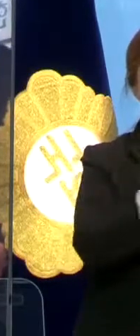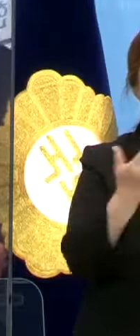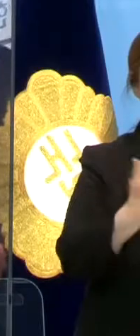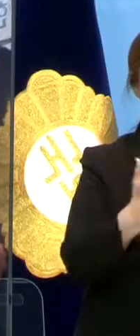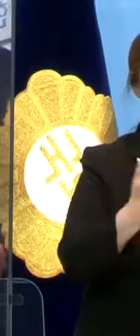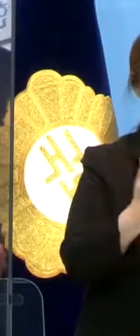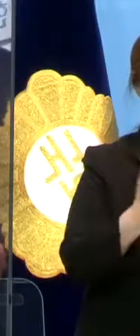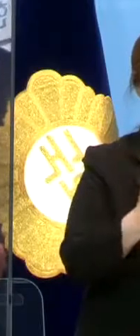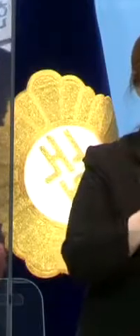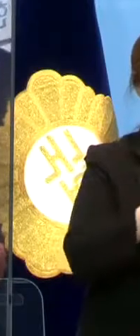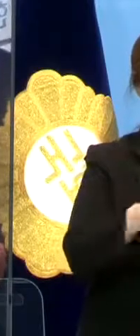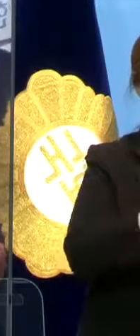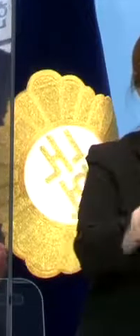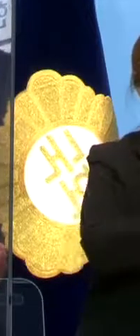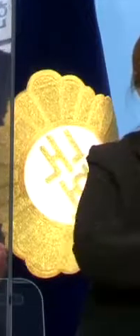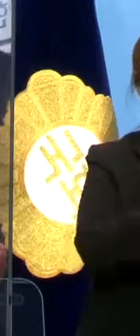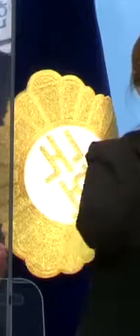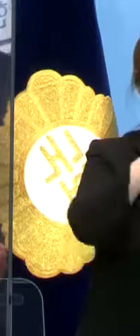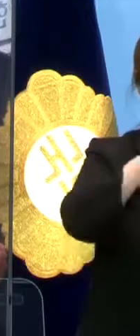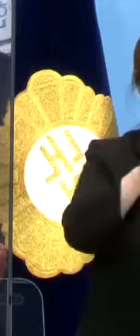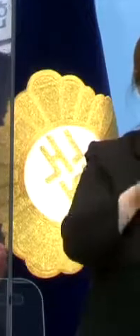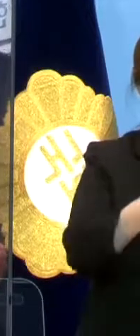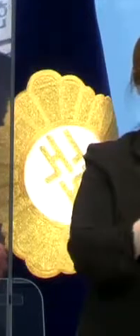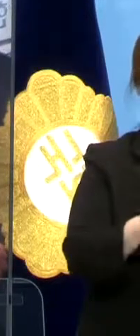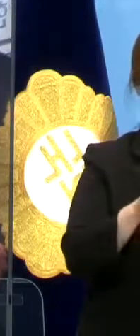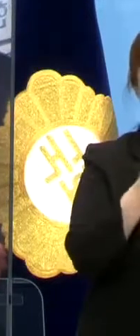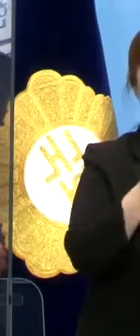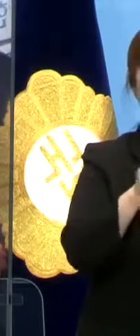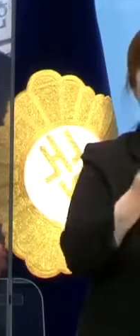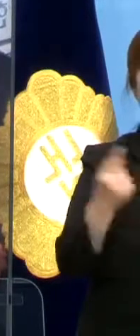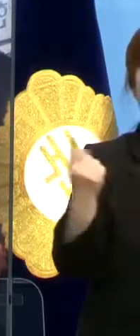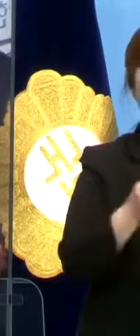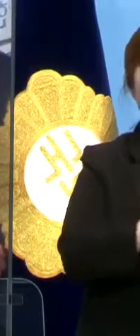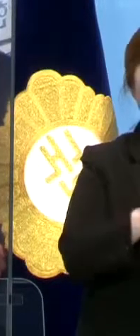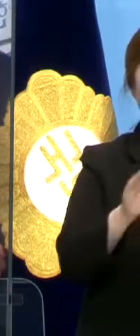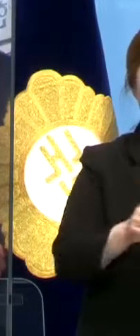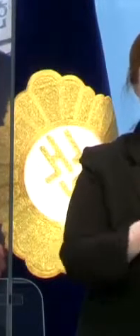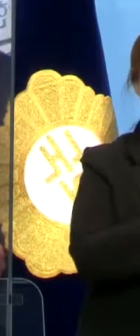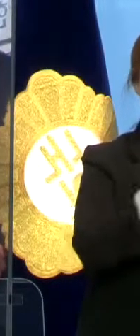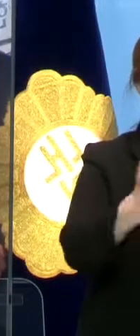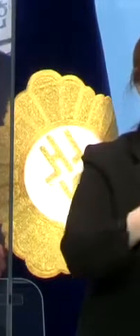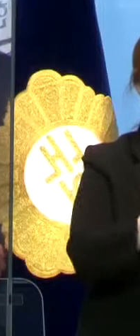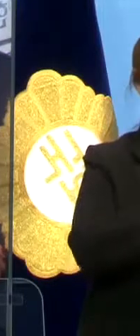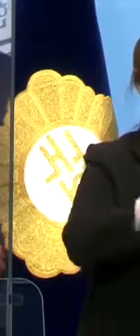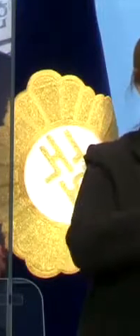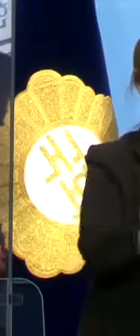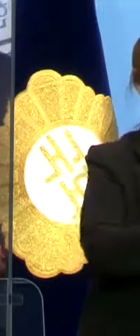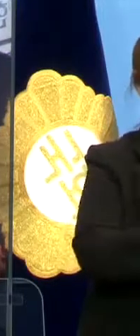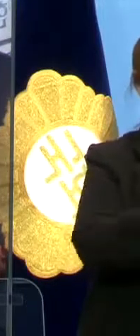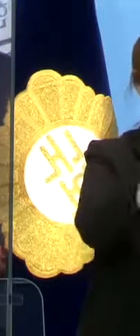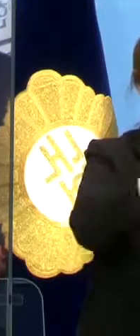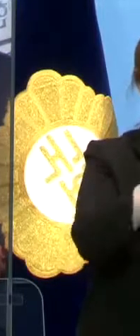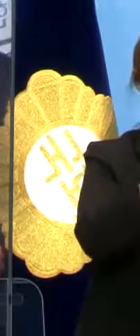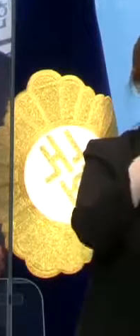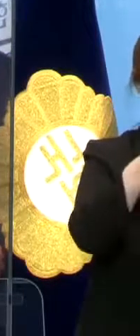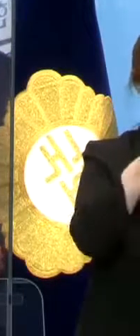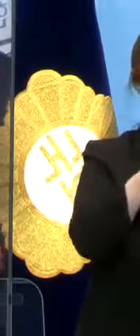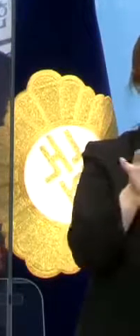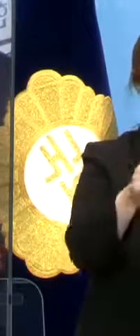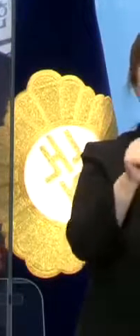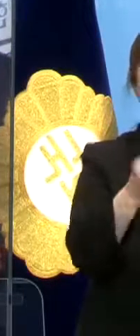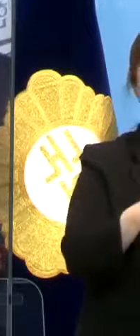박석운 공동대표는 이 모셨습니다 과로사 대책 의 진경 후 집행위원장 니 보셨습니다